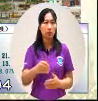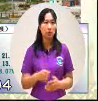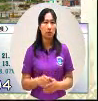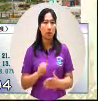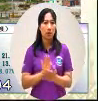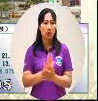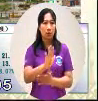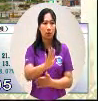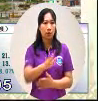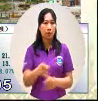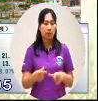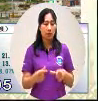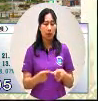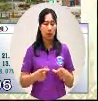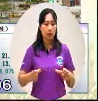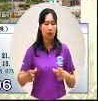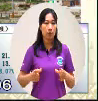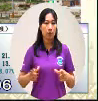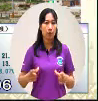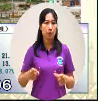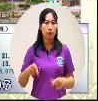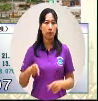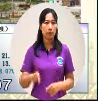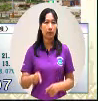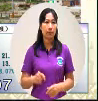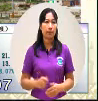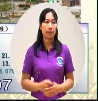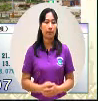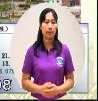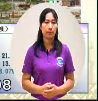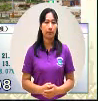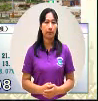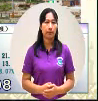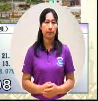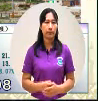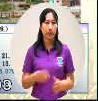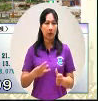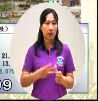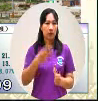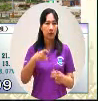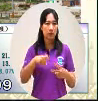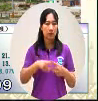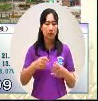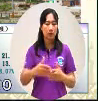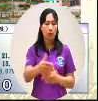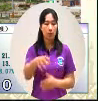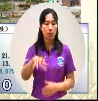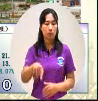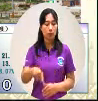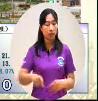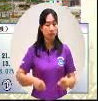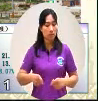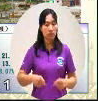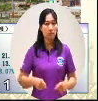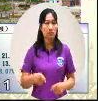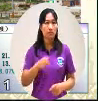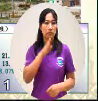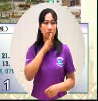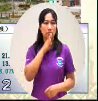是公园哈我们第三工程处它设计的